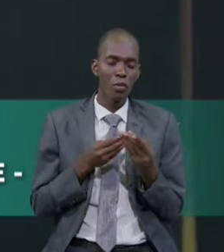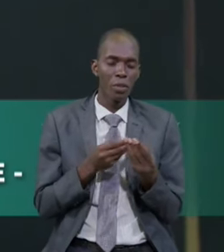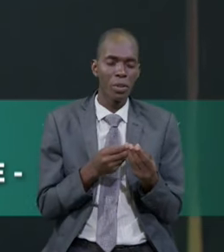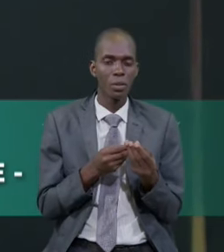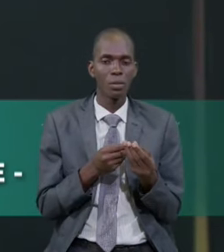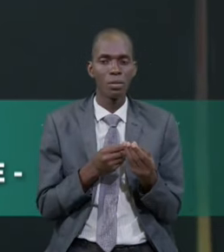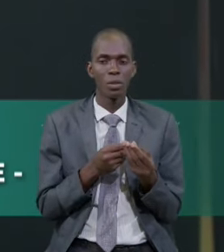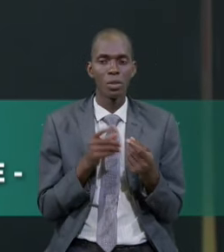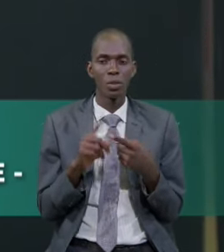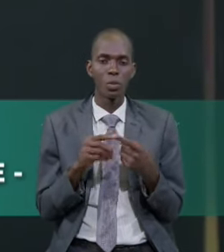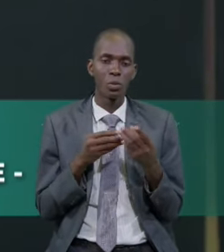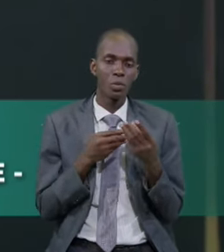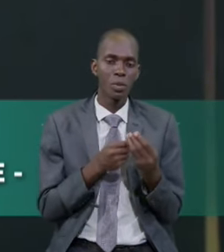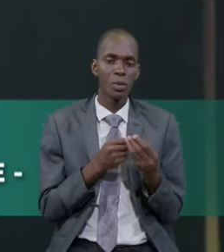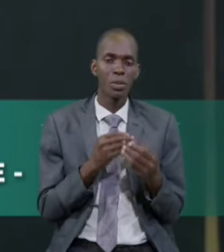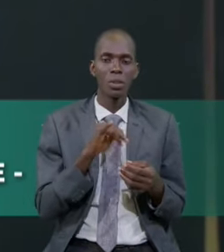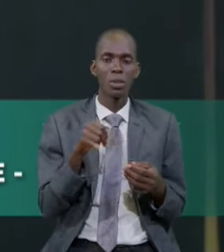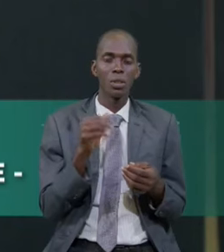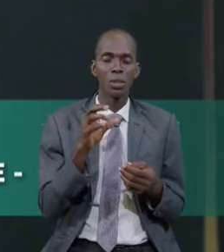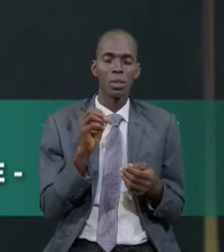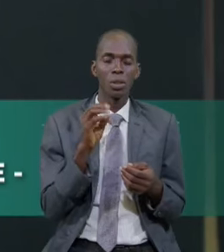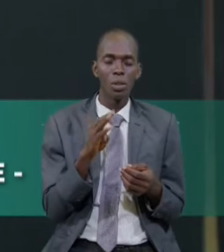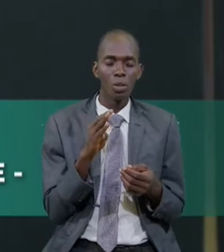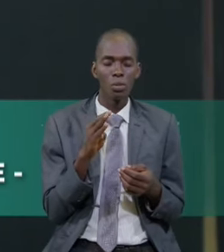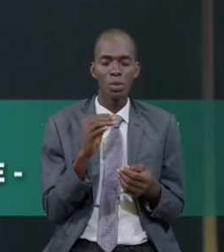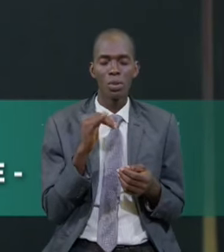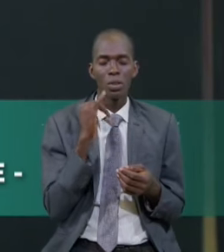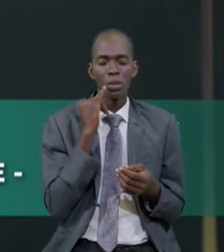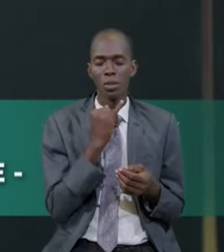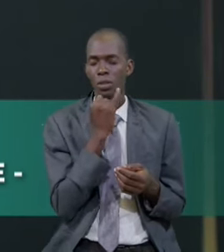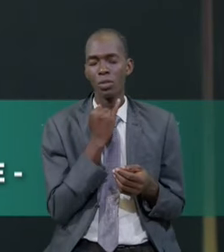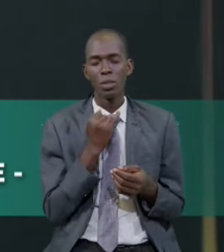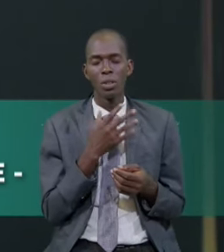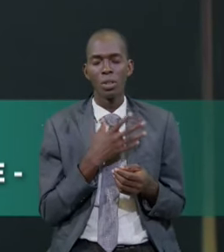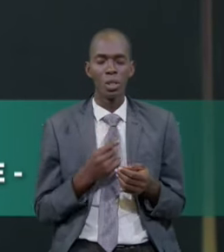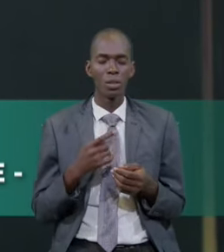Pour faire paître Jacob, son peuple. Et Israël, son héritage.